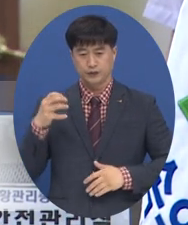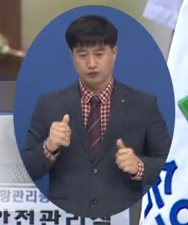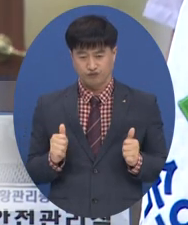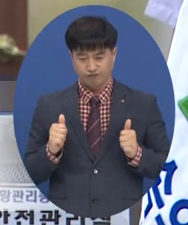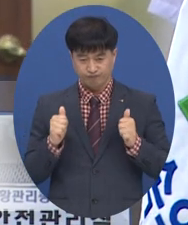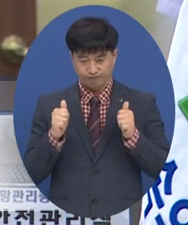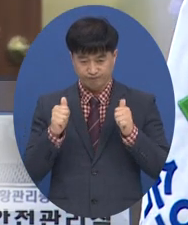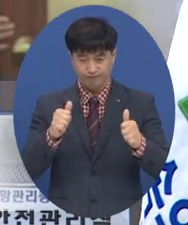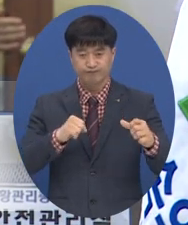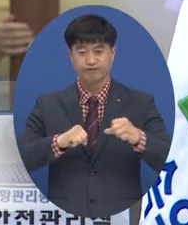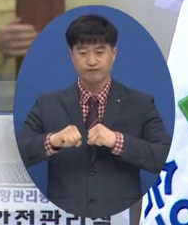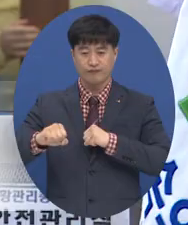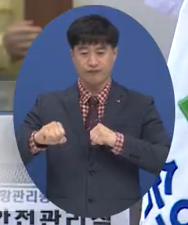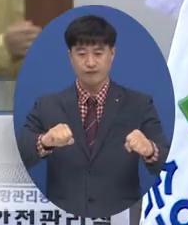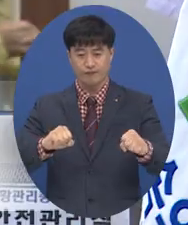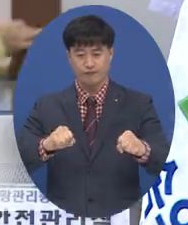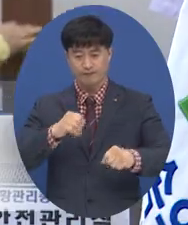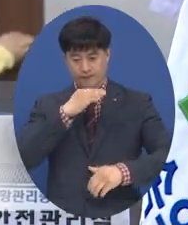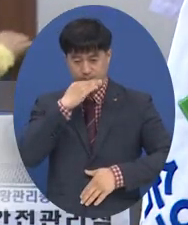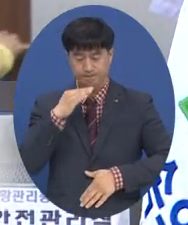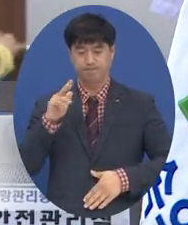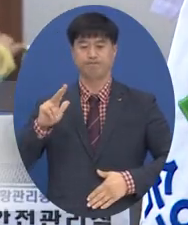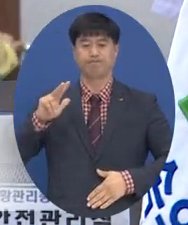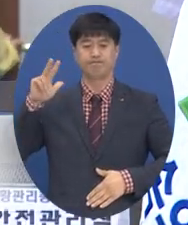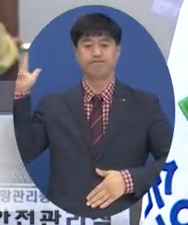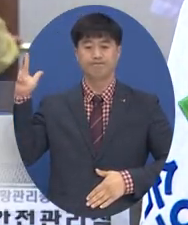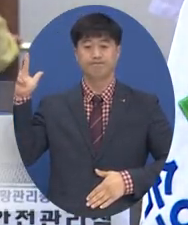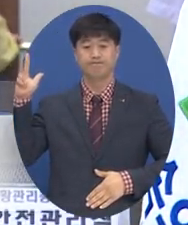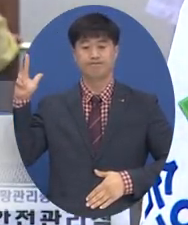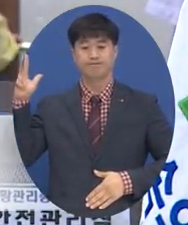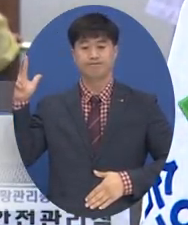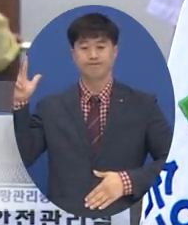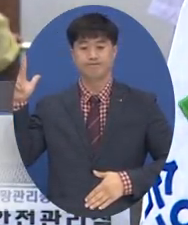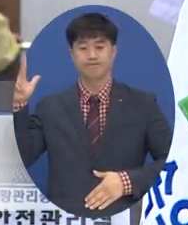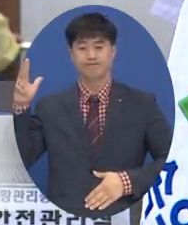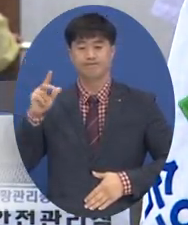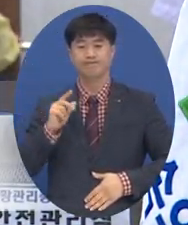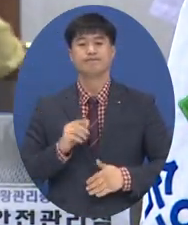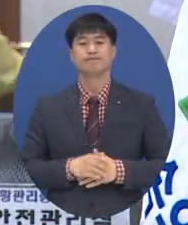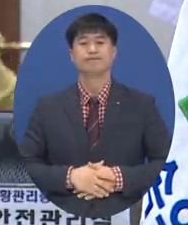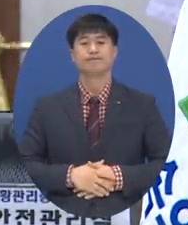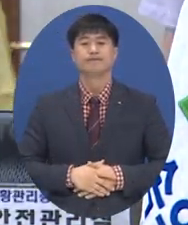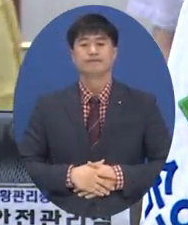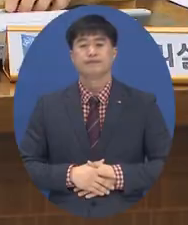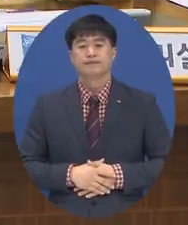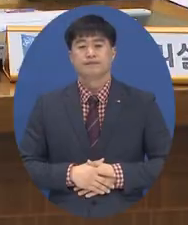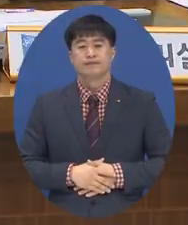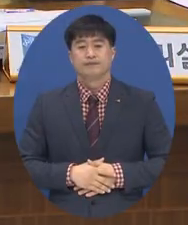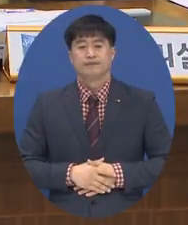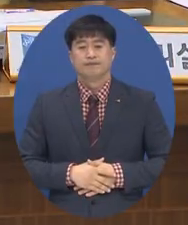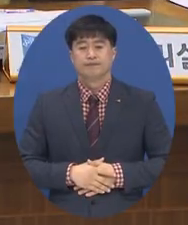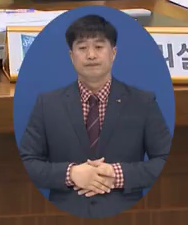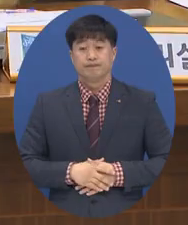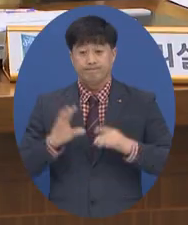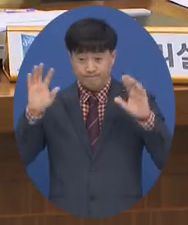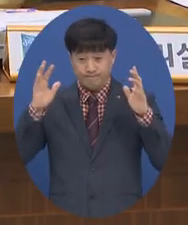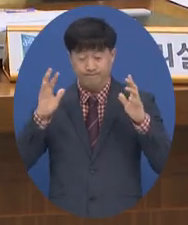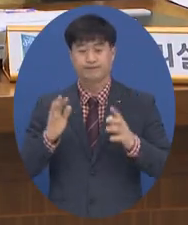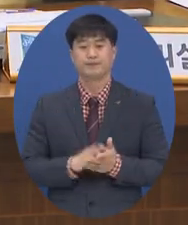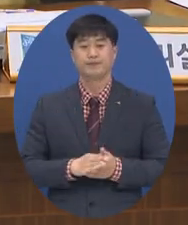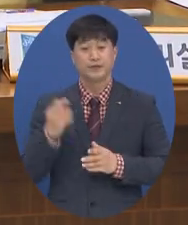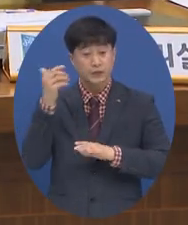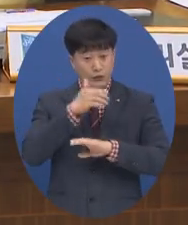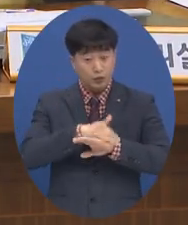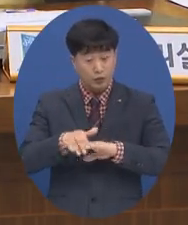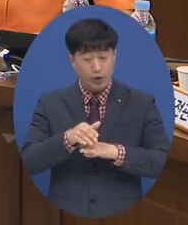도지사로서의 직책을 성실히 수행할 것을 엄숙히 선서합니다. 예정된